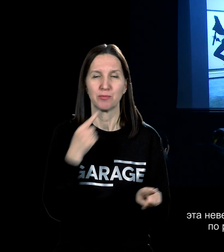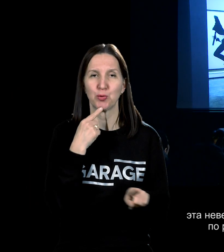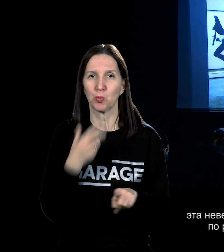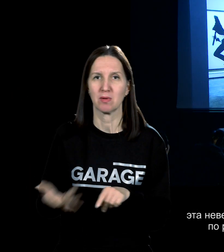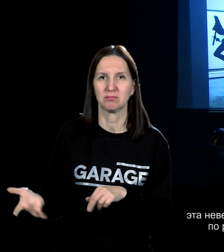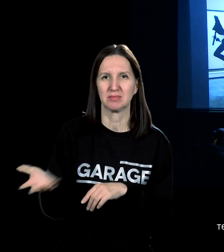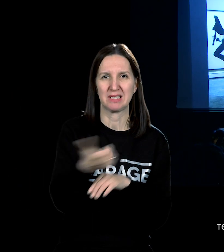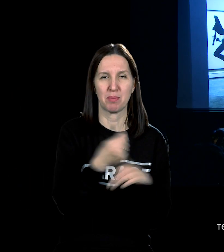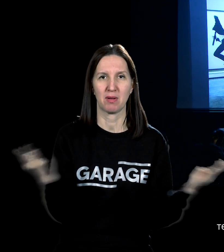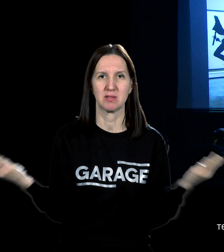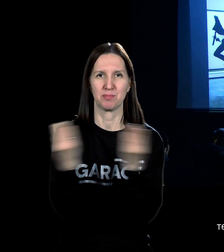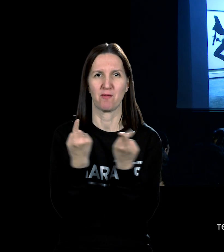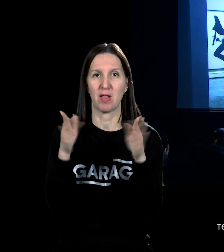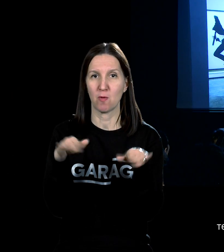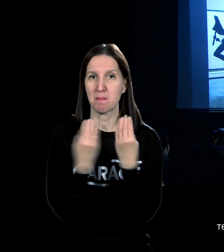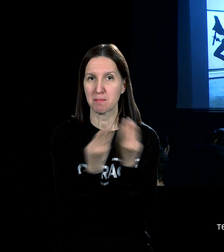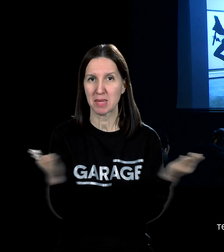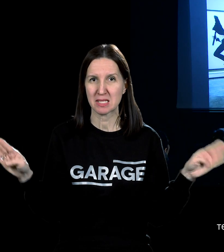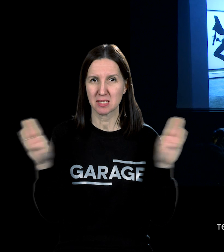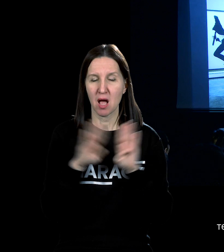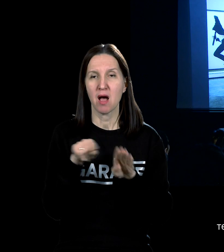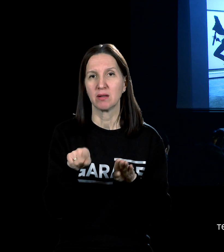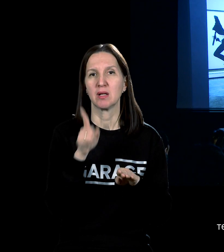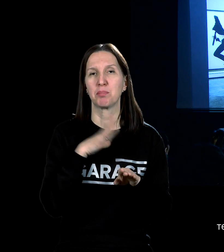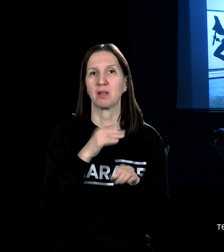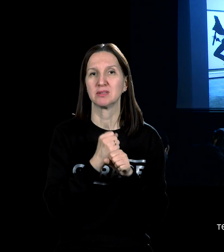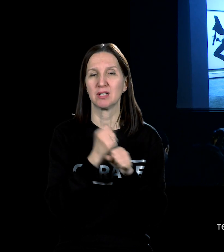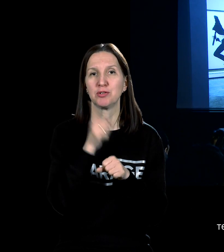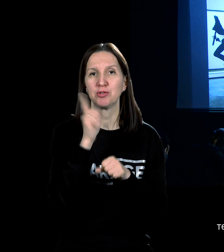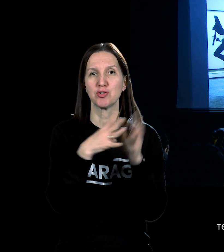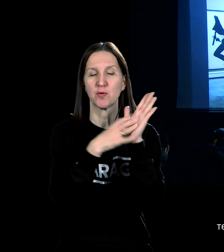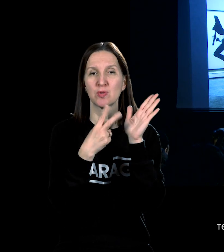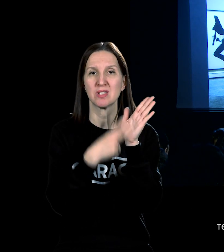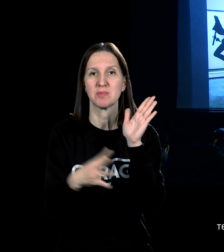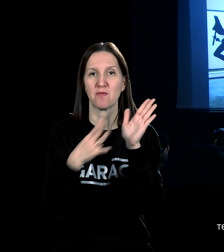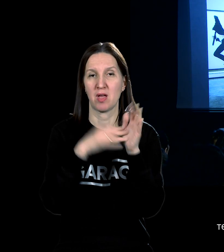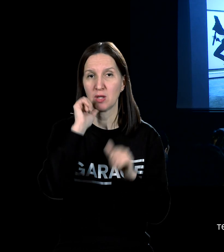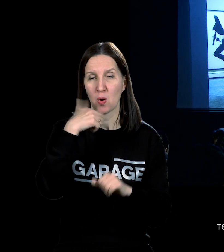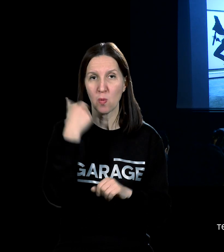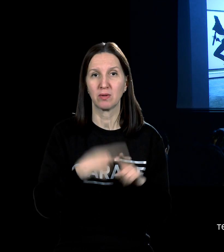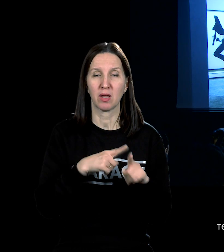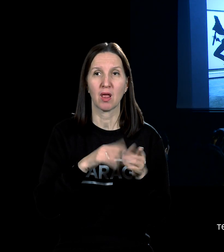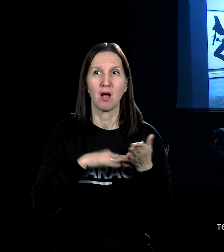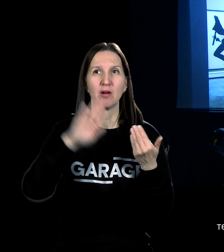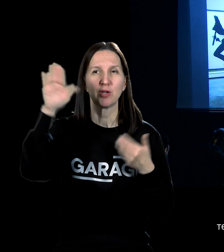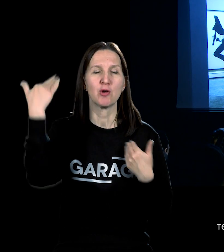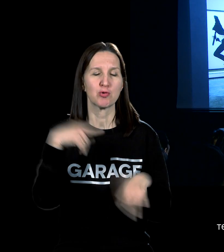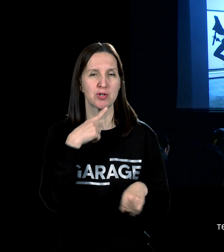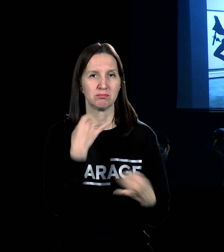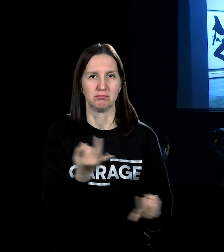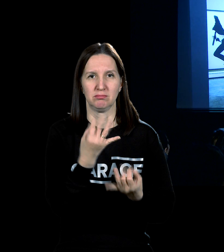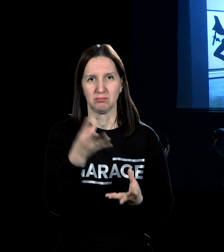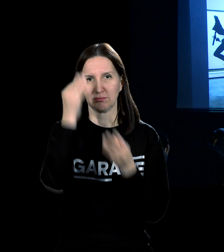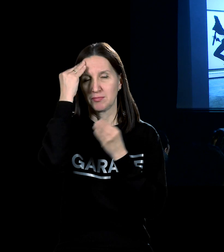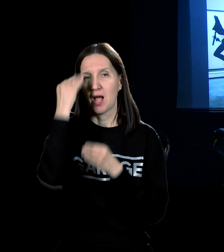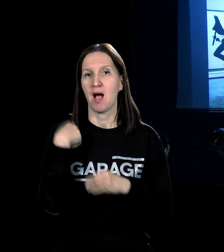вместе. Это 79-й год, при этом, наверное, это работа, которая чем дальше, тем более актуальными становились. И для меня